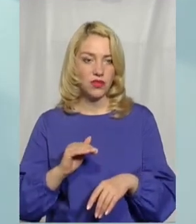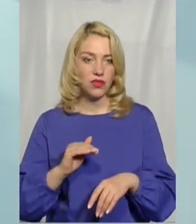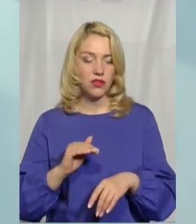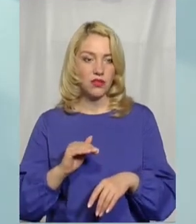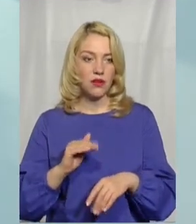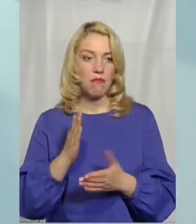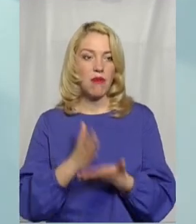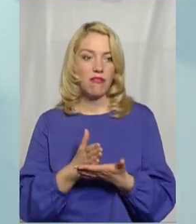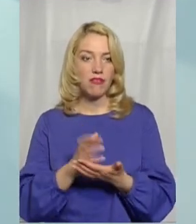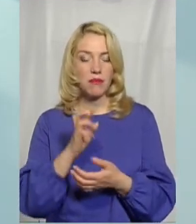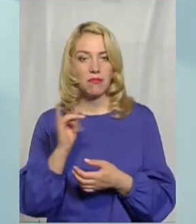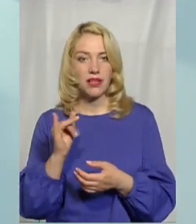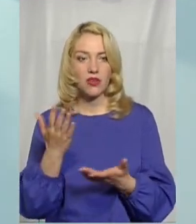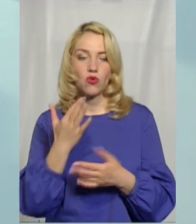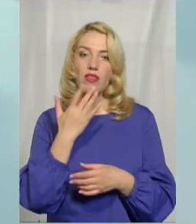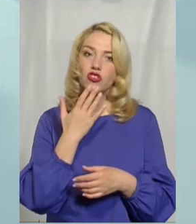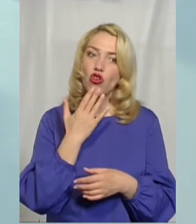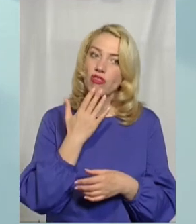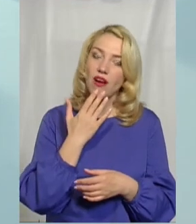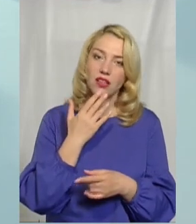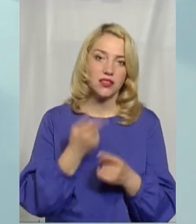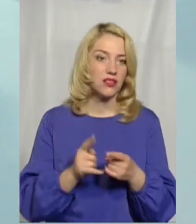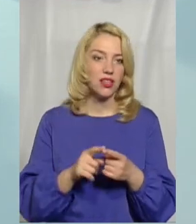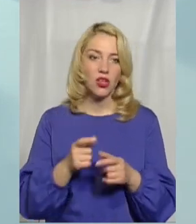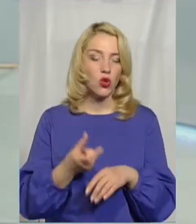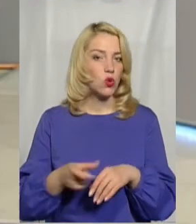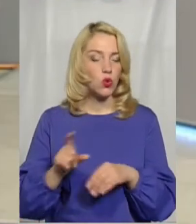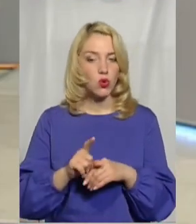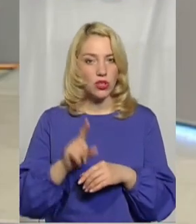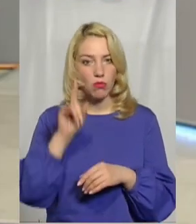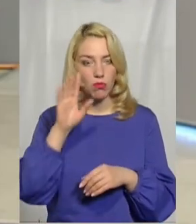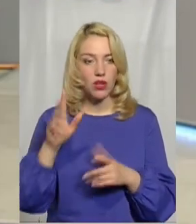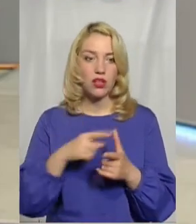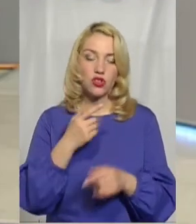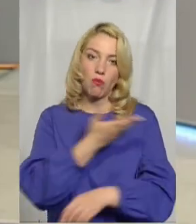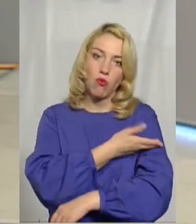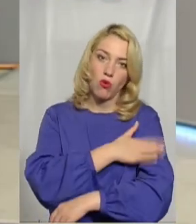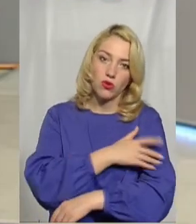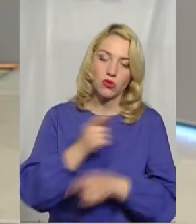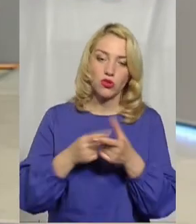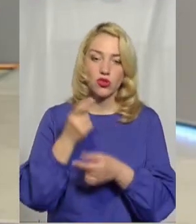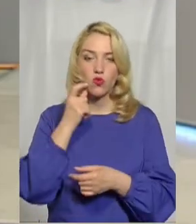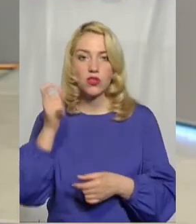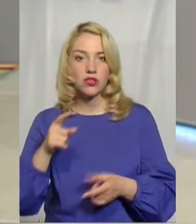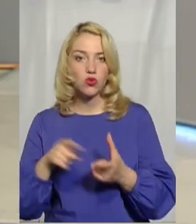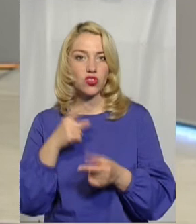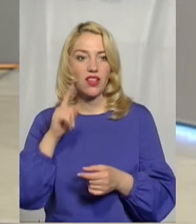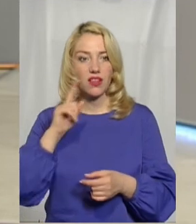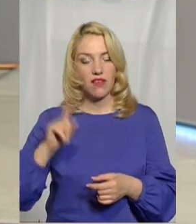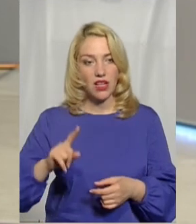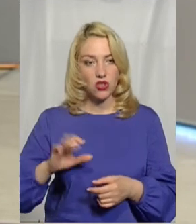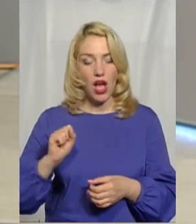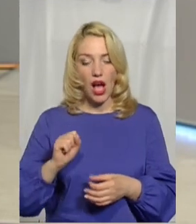мав яку національність, що зараз дуже популярне, чи польську, чи українську, чи єврейську. А